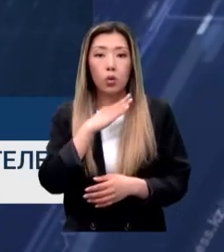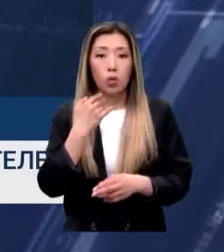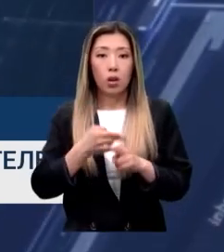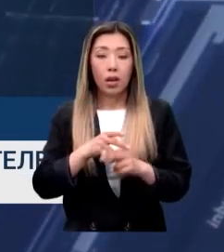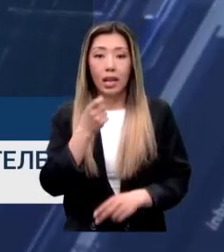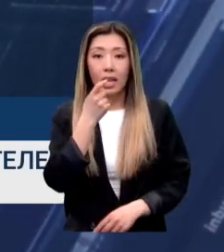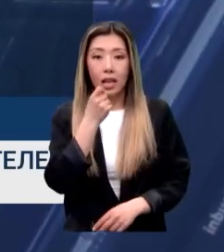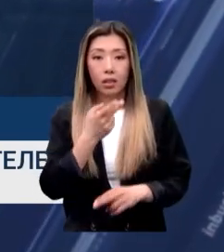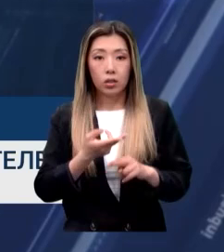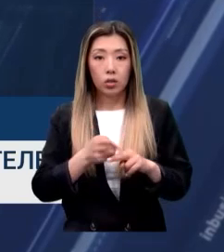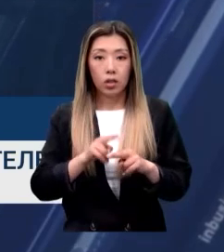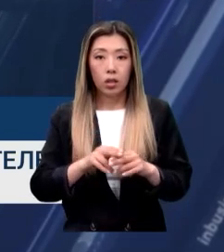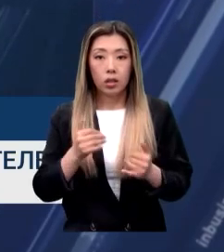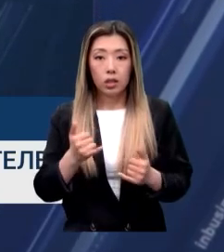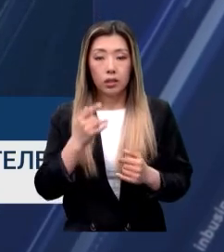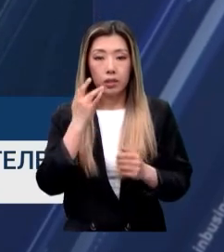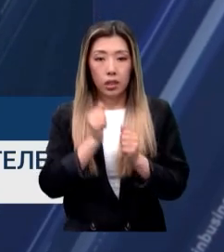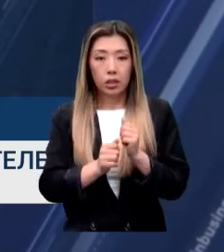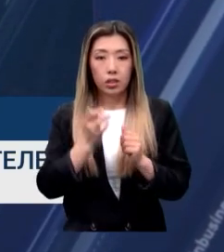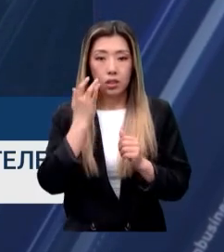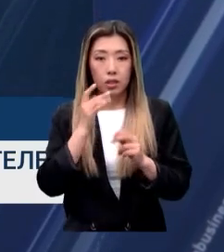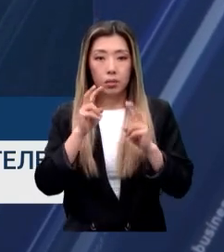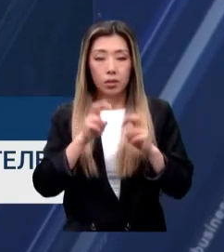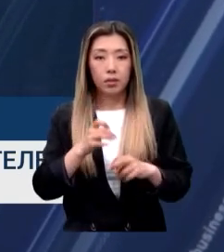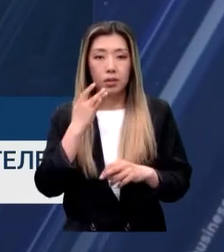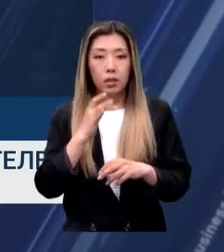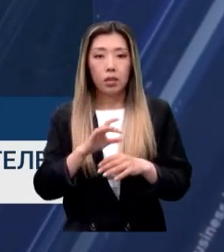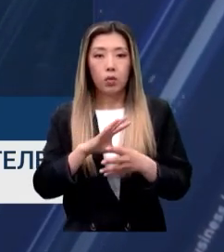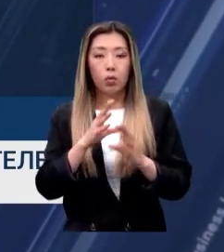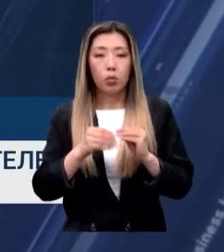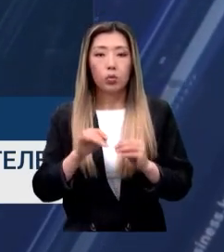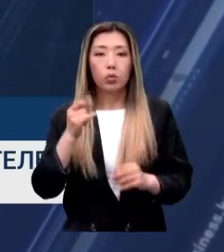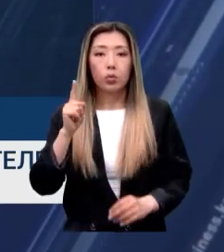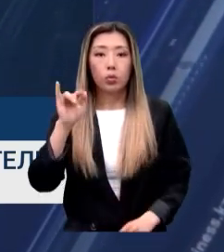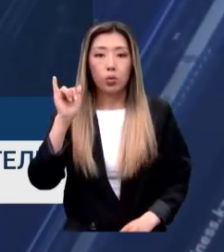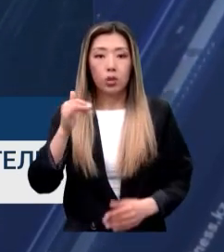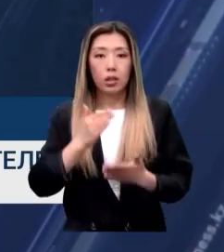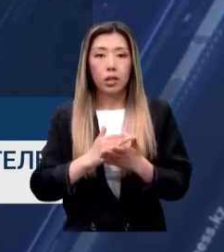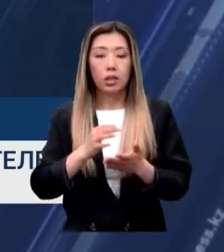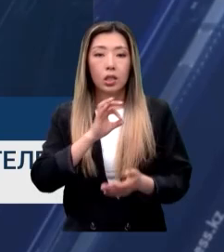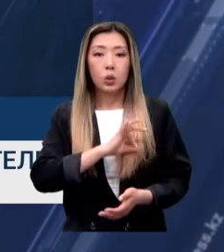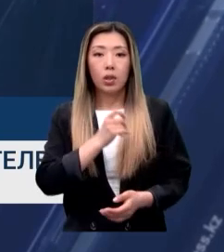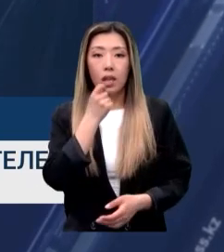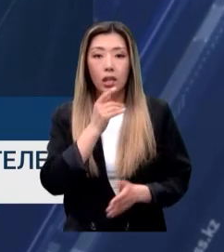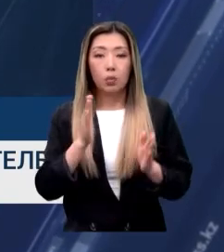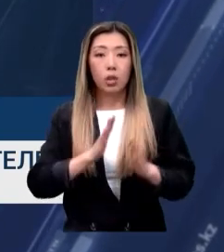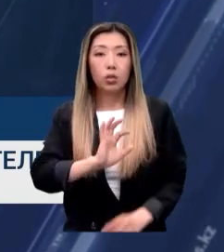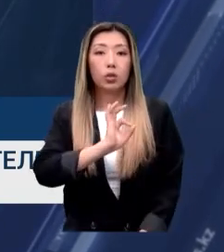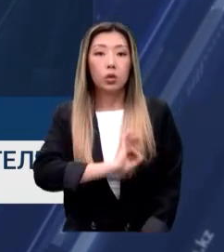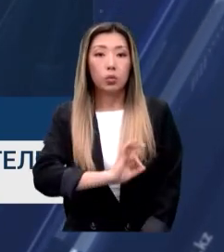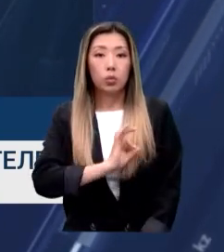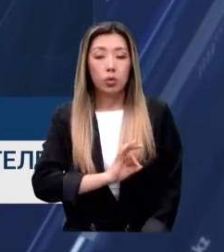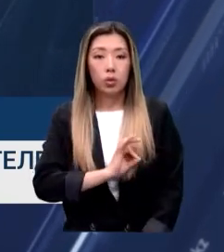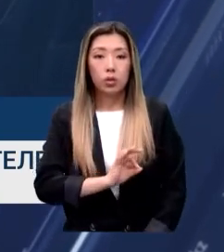летний период, всегда вот это наблюдается. То есть там идет что? Во-первых, понижается потребление яйца, во-вторых,